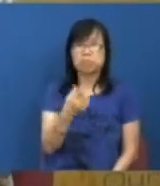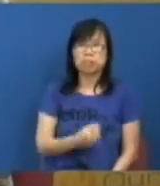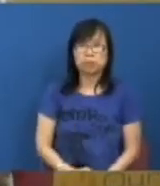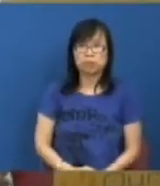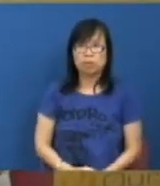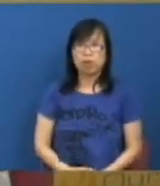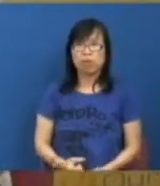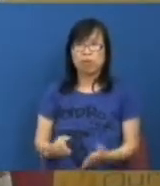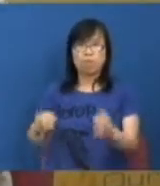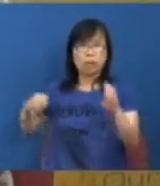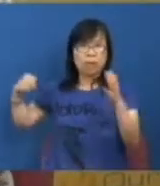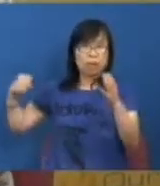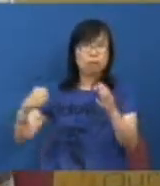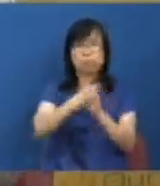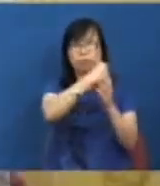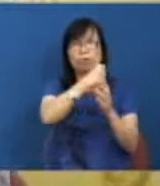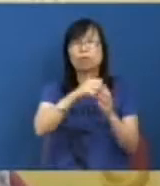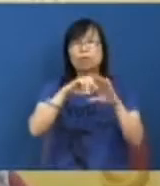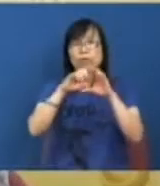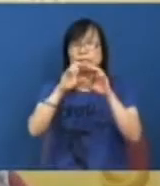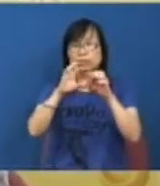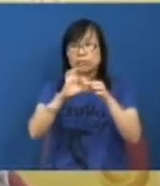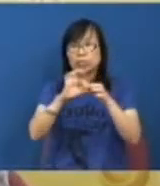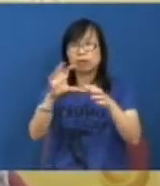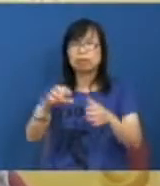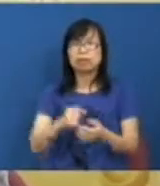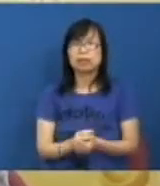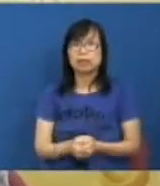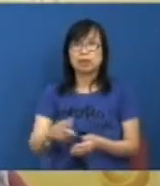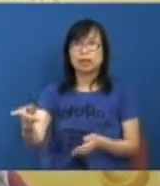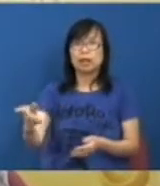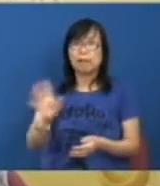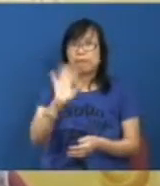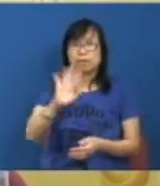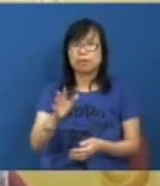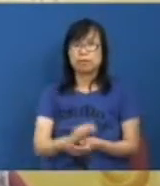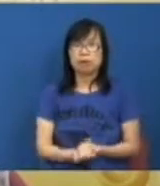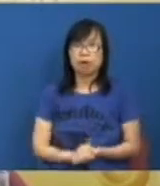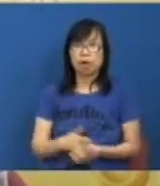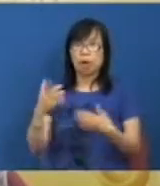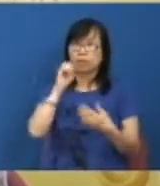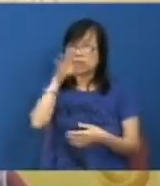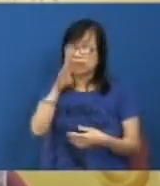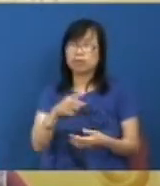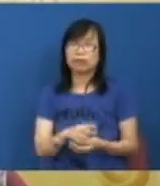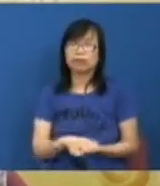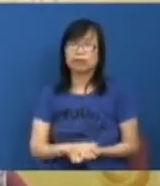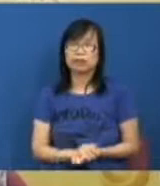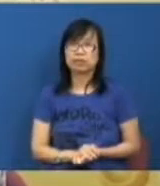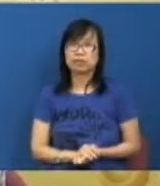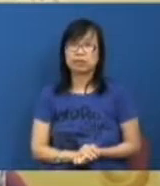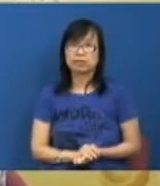衝佢話要衝關添。 衝關衝閘係，其實就即係唔應該好多時而家我哋講緊嘅就係、